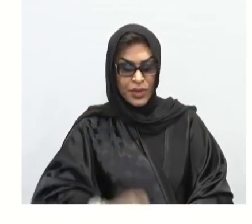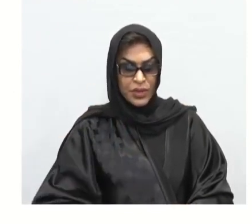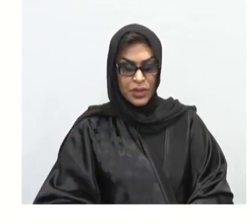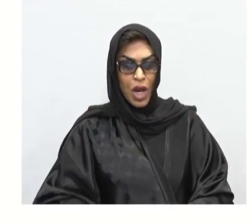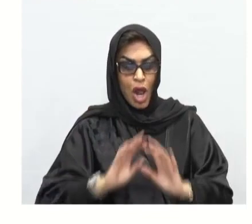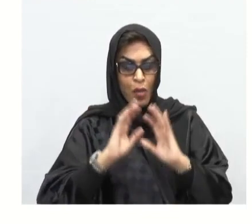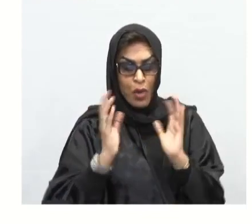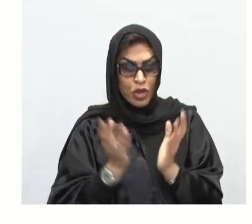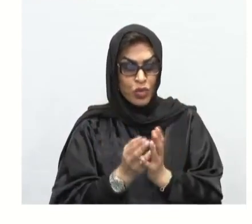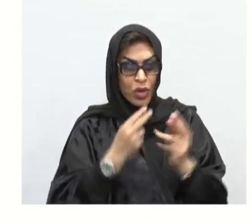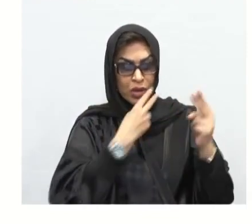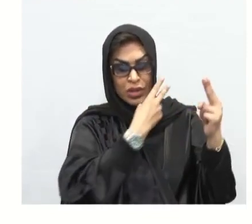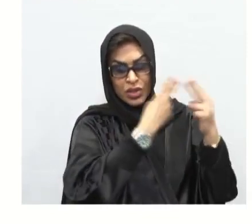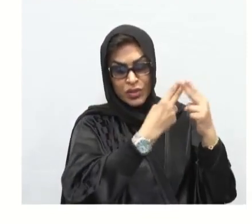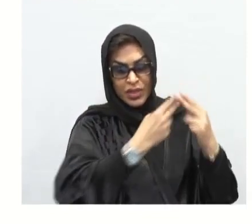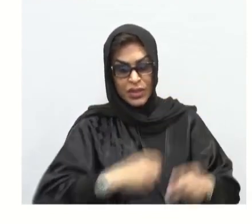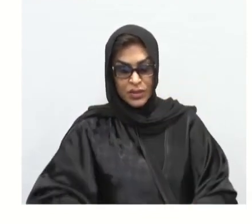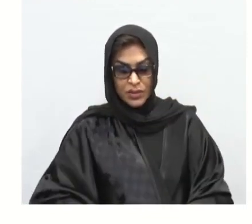المجموعه النجميه